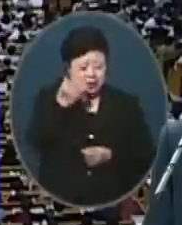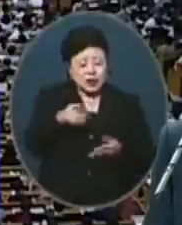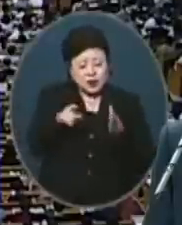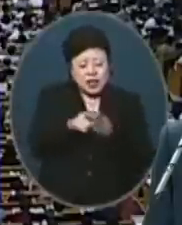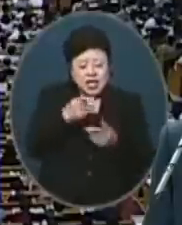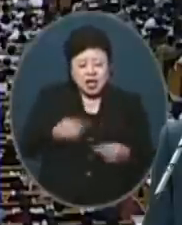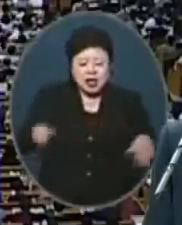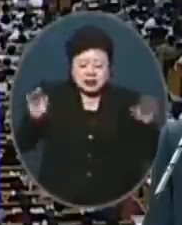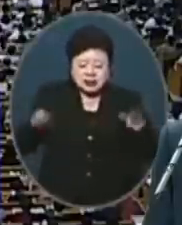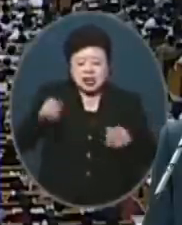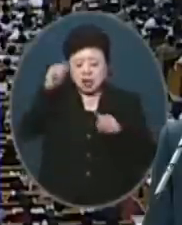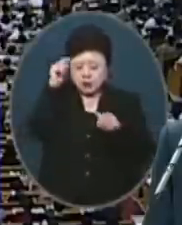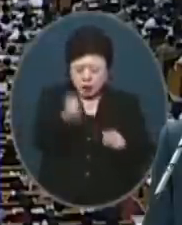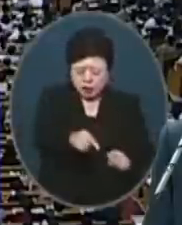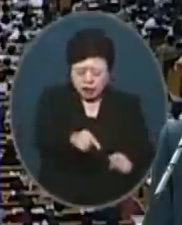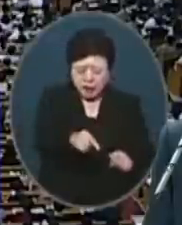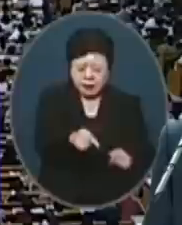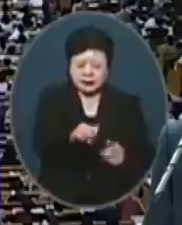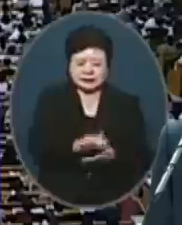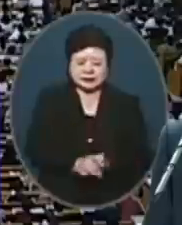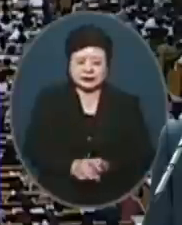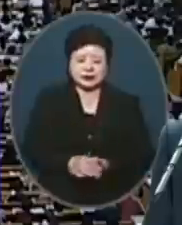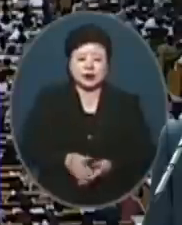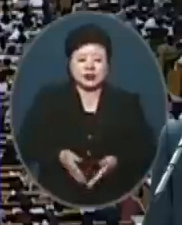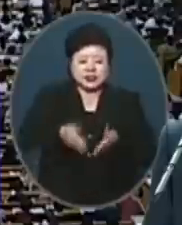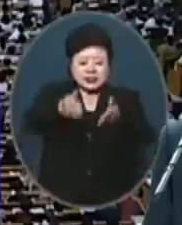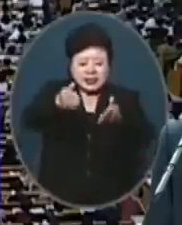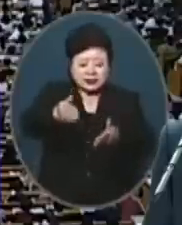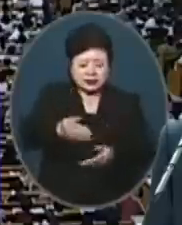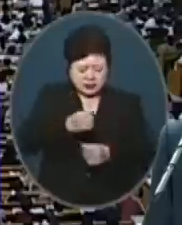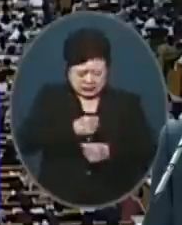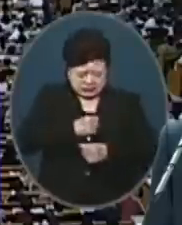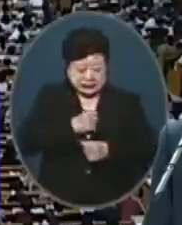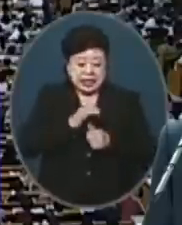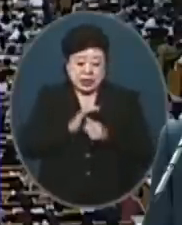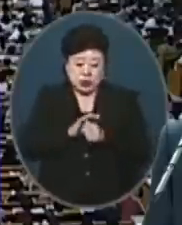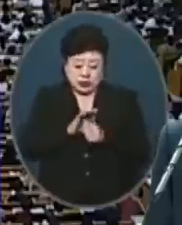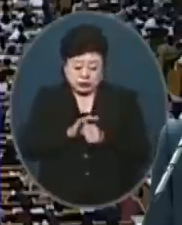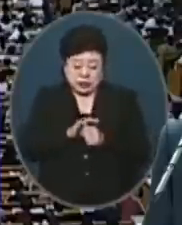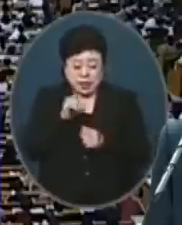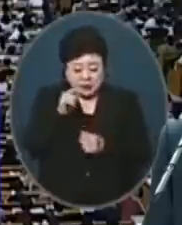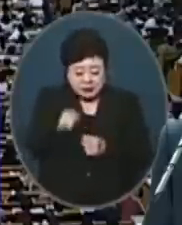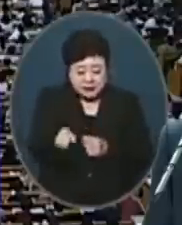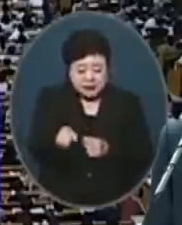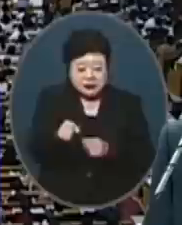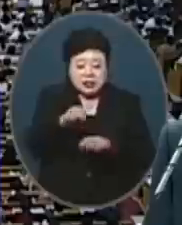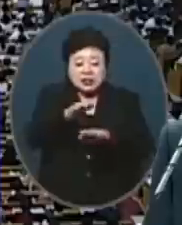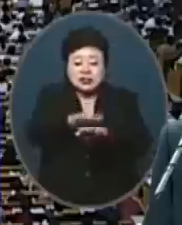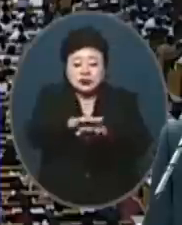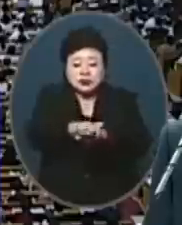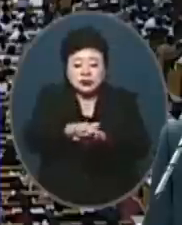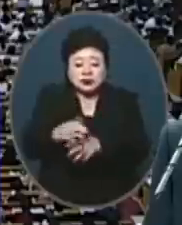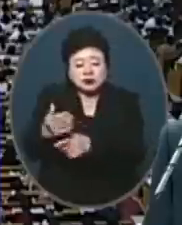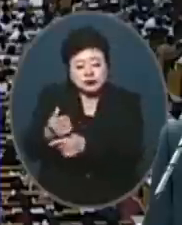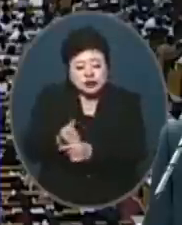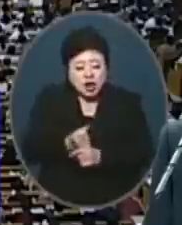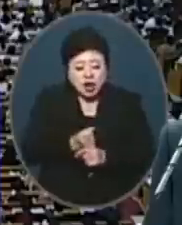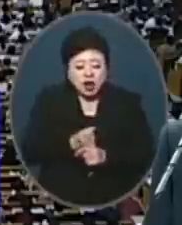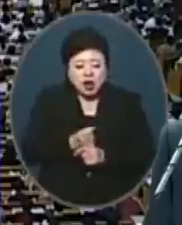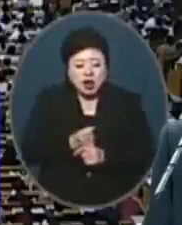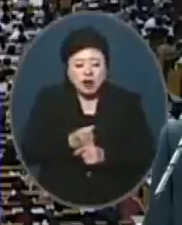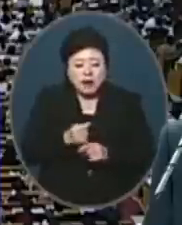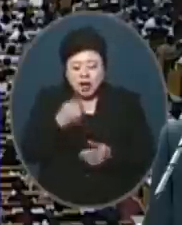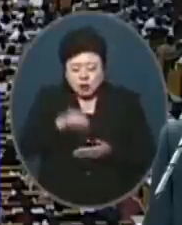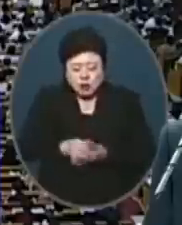너를 위하여 그의 천사들을 명하사 내 모든 길에서 너를 지키게 하심이라. 그들의 손으로 너를 붙들어 발에